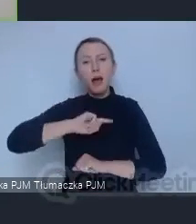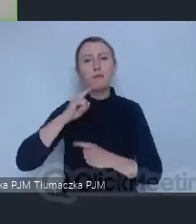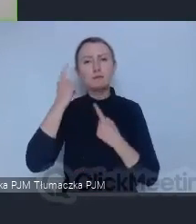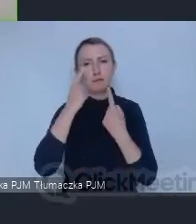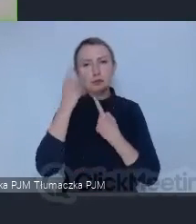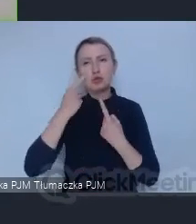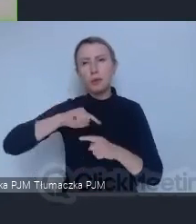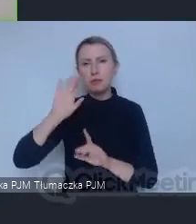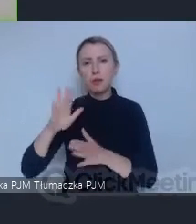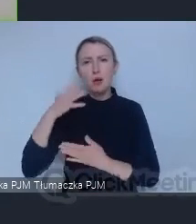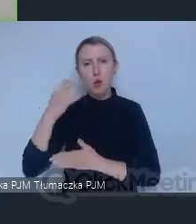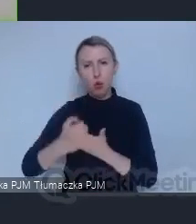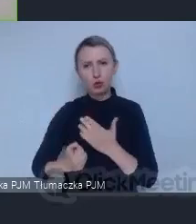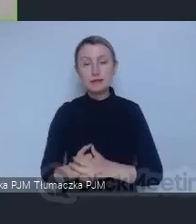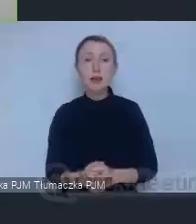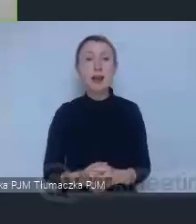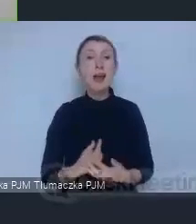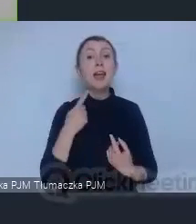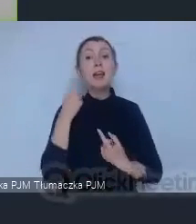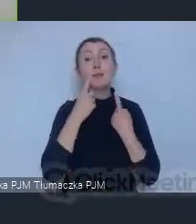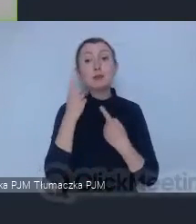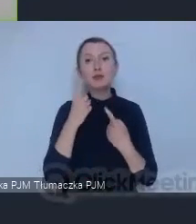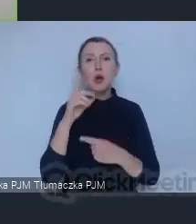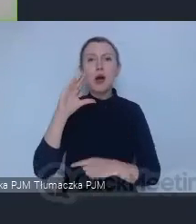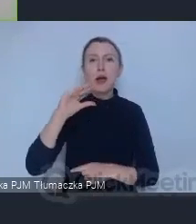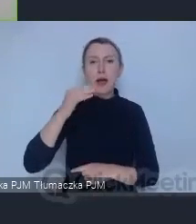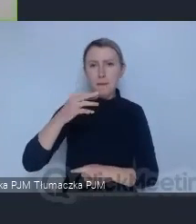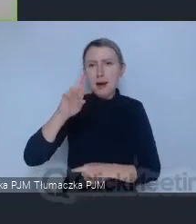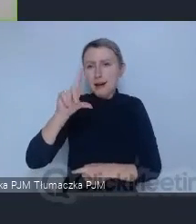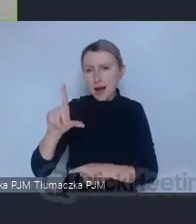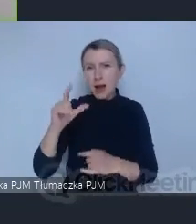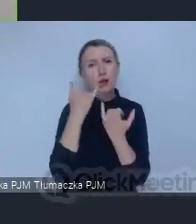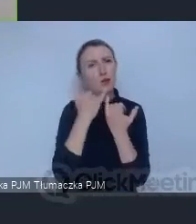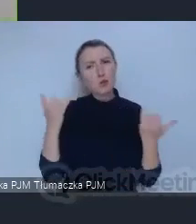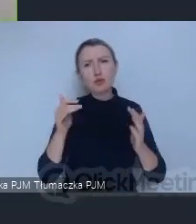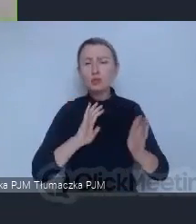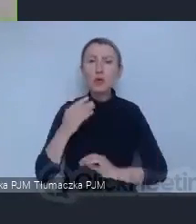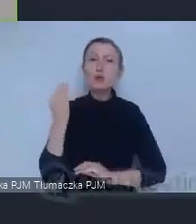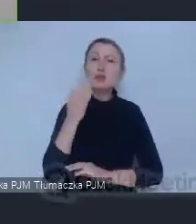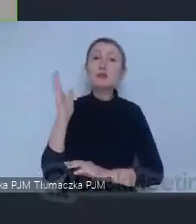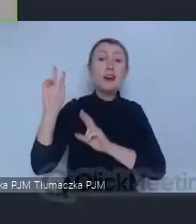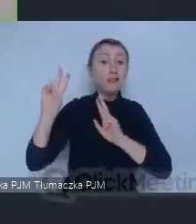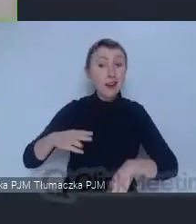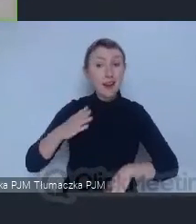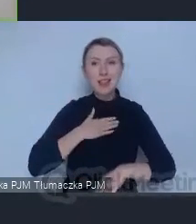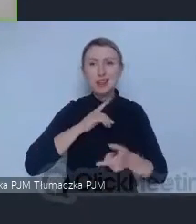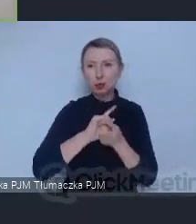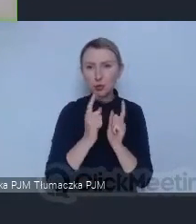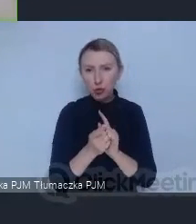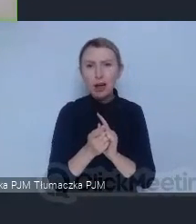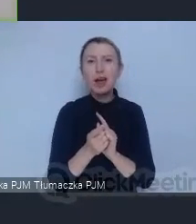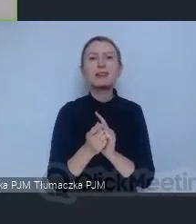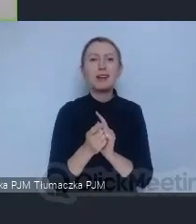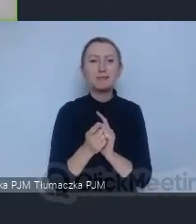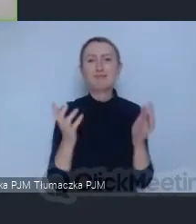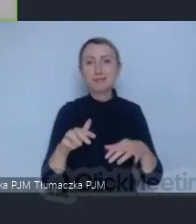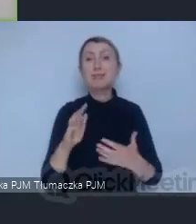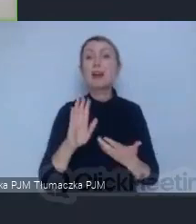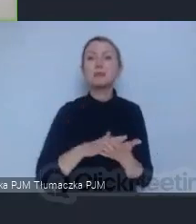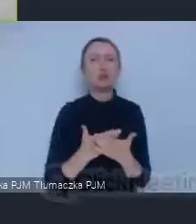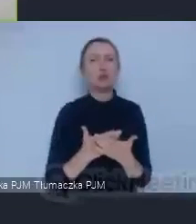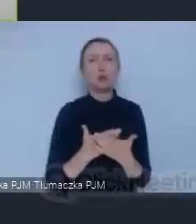nich korzystać i myślę, że do MRL-a jeszcze w różnych formułach wrócimy na naszych spotkaniach seminaryjnych, jeśli nawet